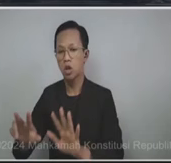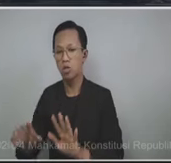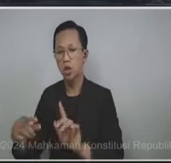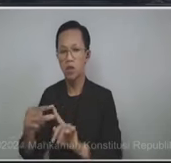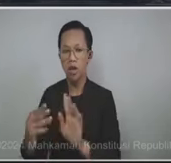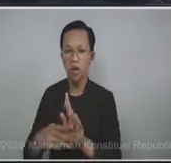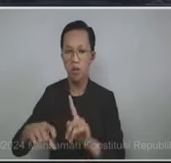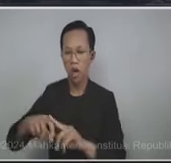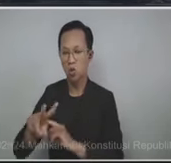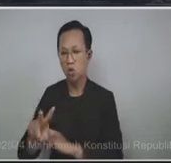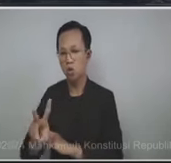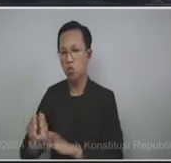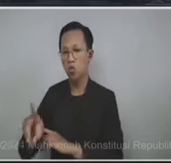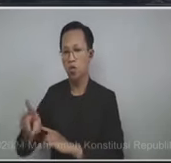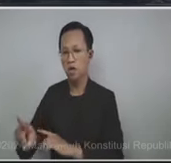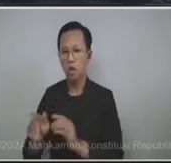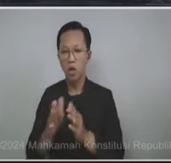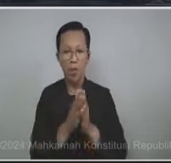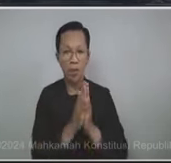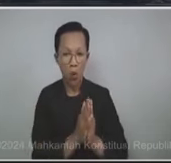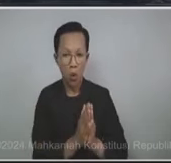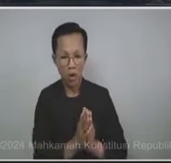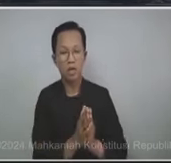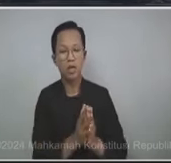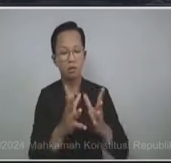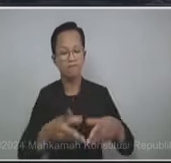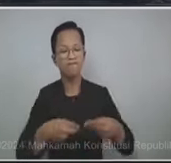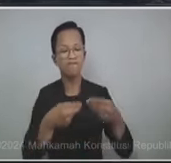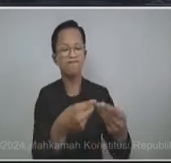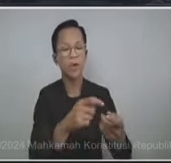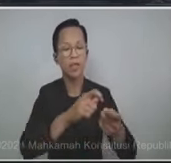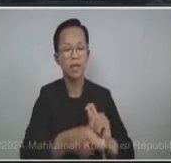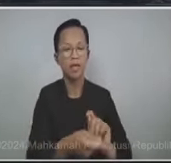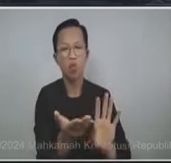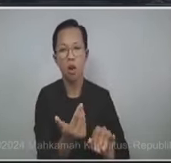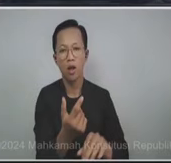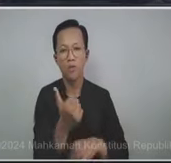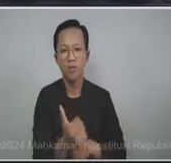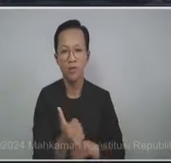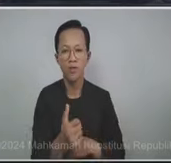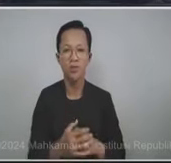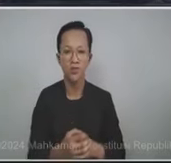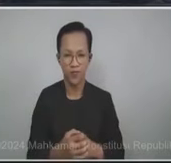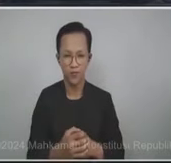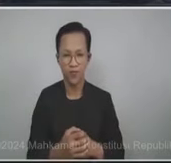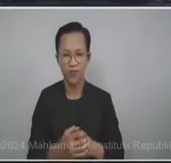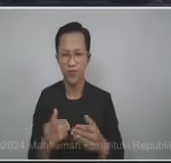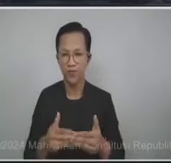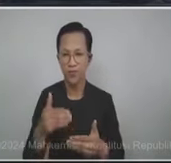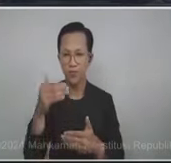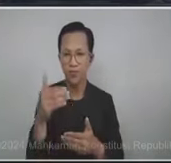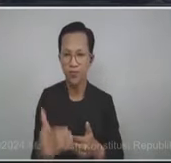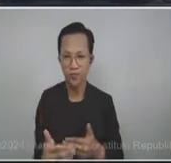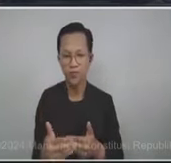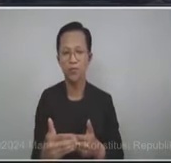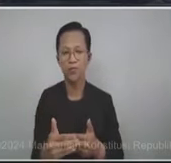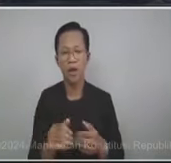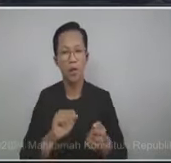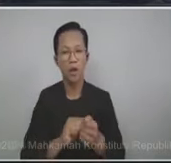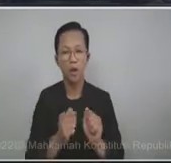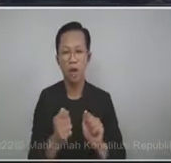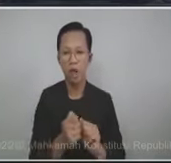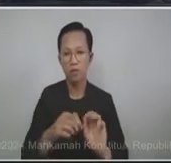terhadap ketentuan norma aku dapat dimohonkan pengujian kembali selanjutnya mahkamah akan menilai isu konsionalitas norma pasal